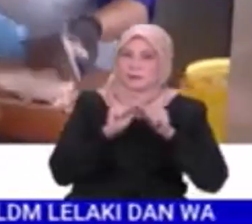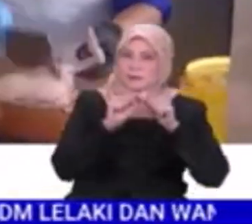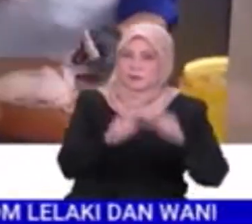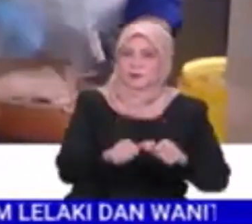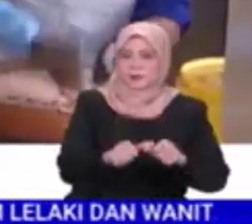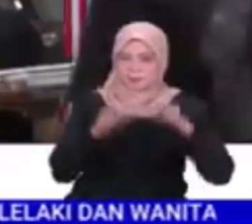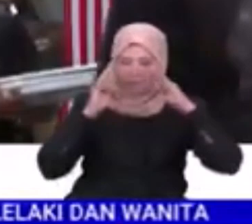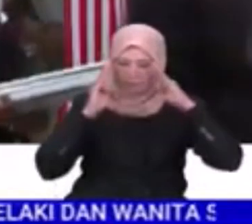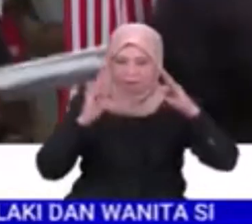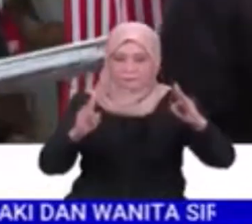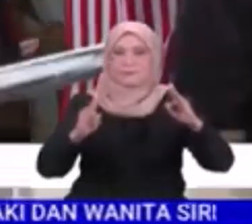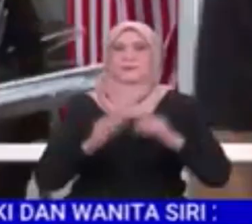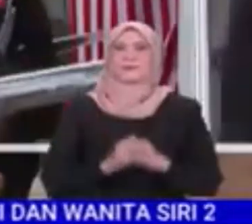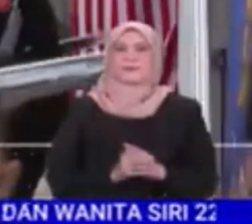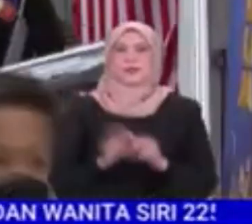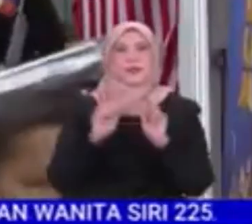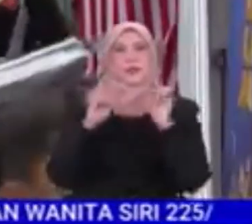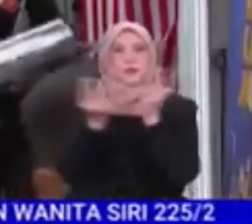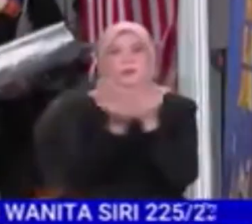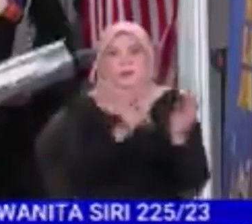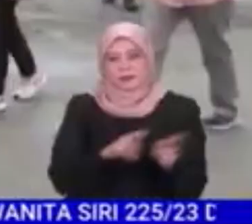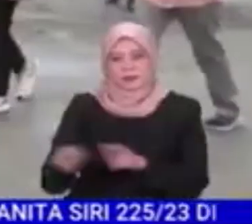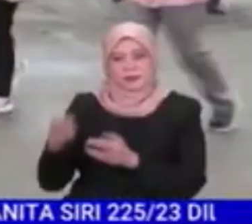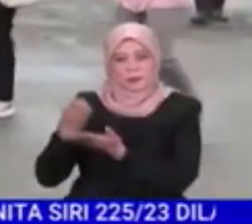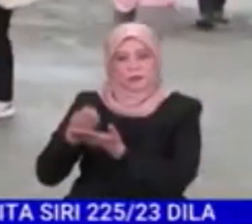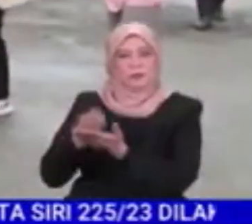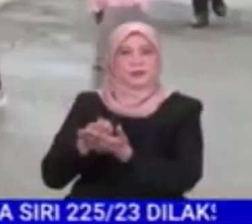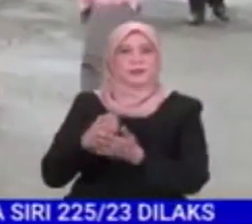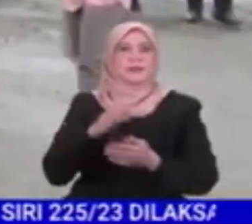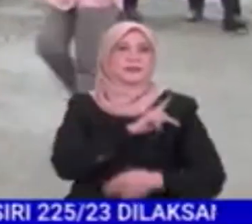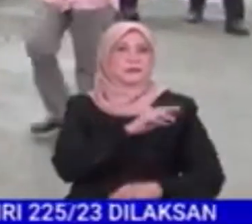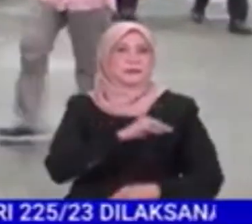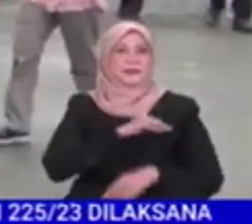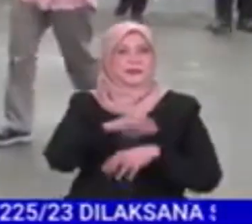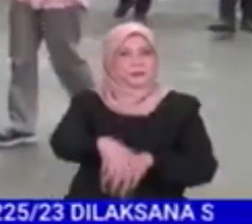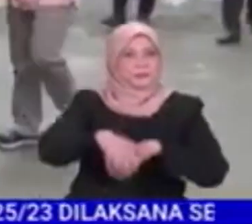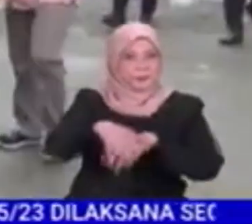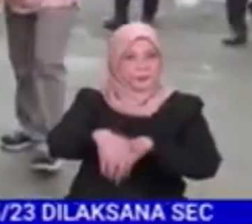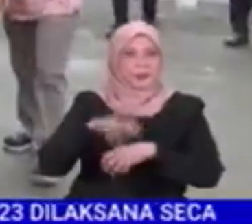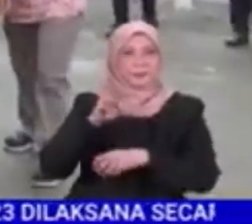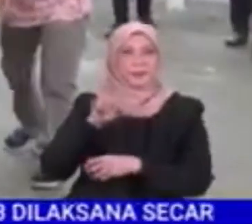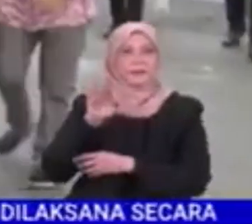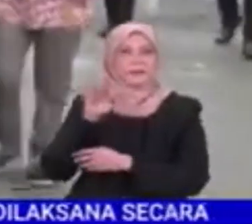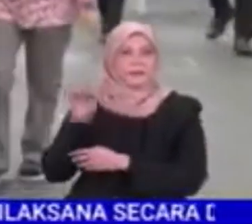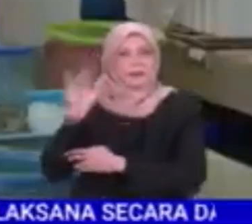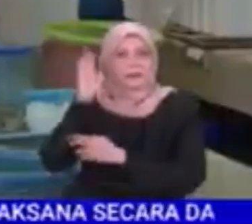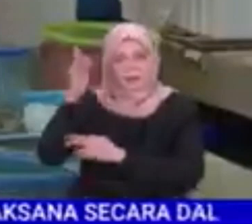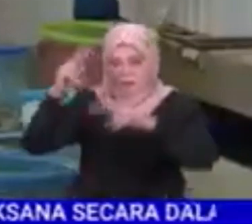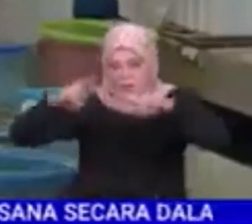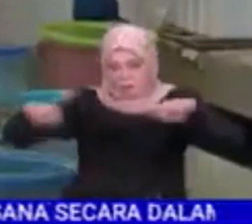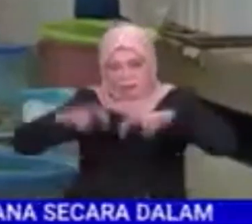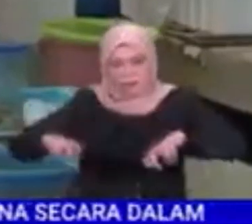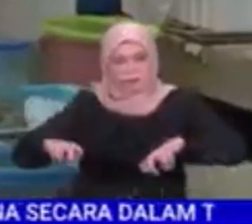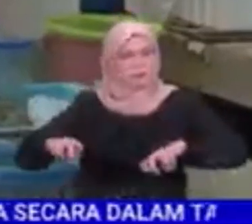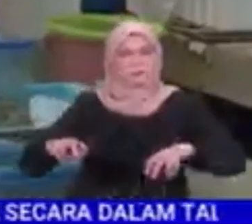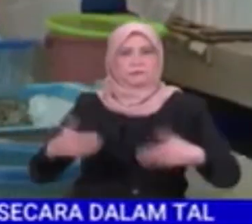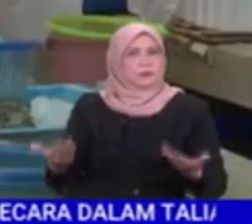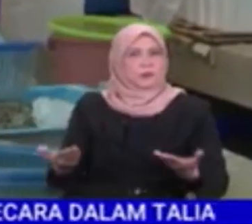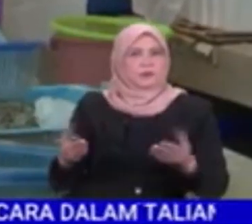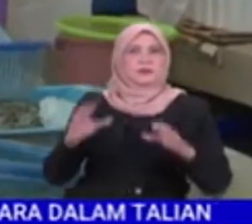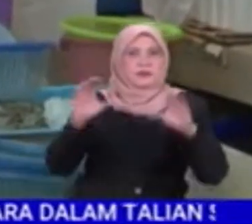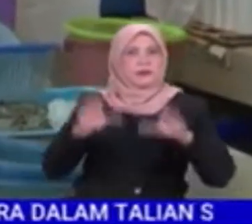diberi tumpuan unit perancang ekonomi dan Kementerian Pertanian dan industri makanan akan melaksanakan kajian bagi mengenal pasti